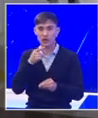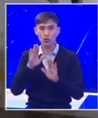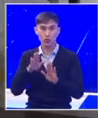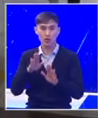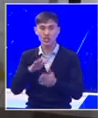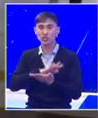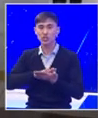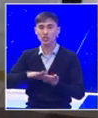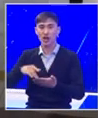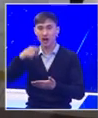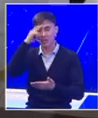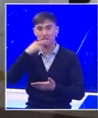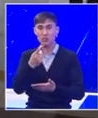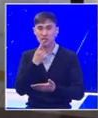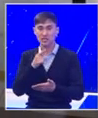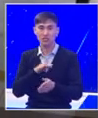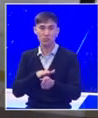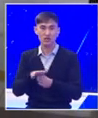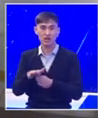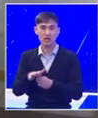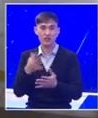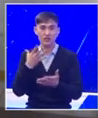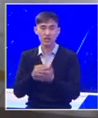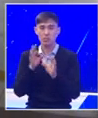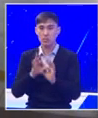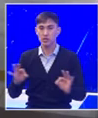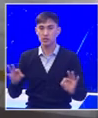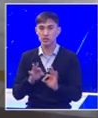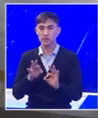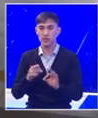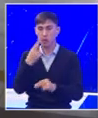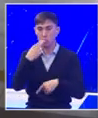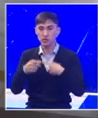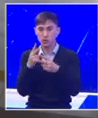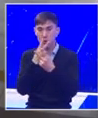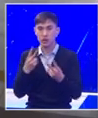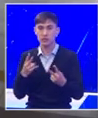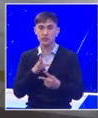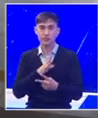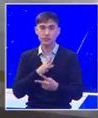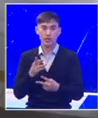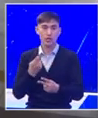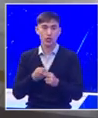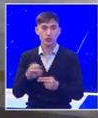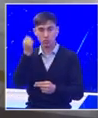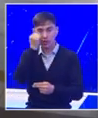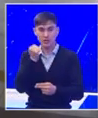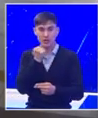на чисто казахском языке, исполняли свои песни, там, обычаи показывали. Я очень